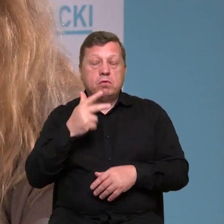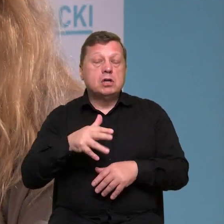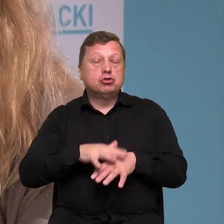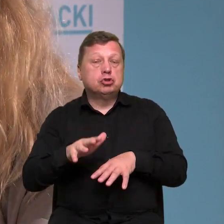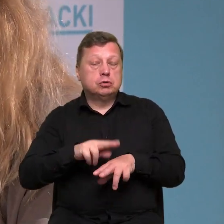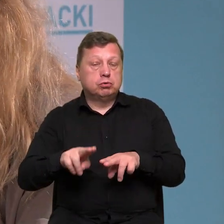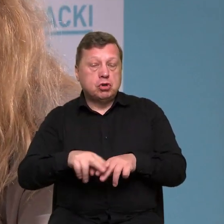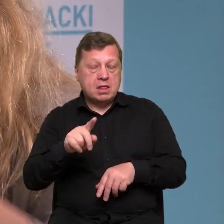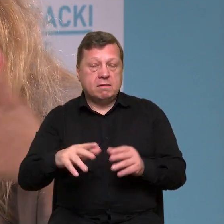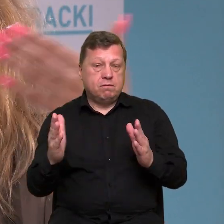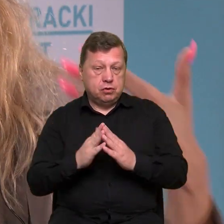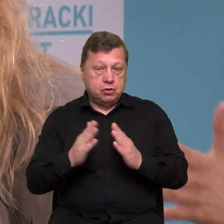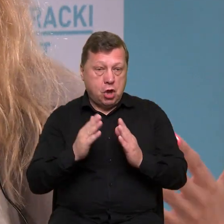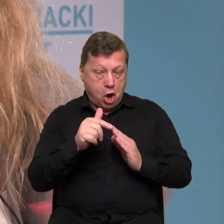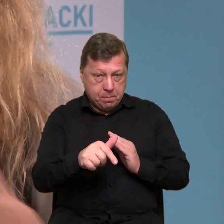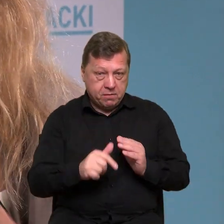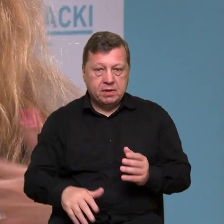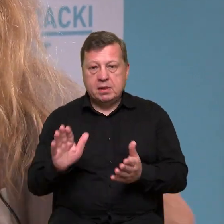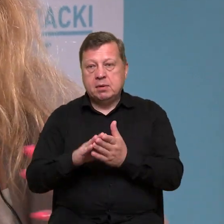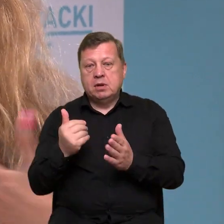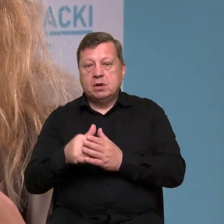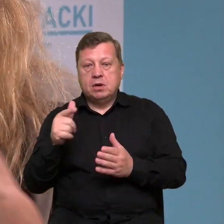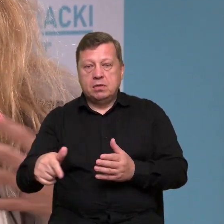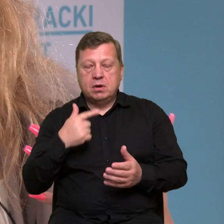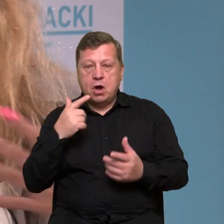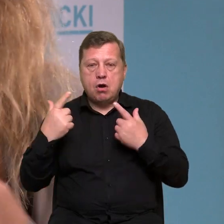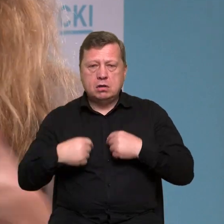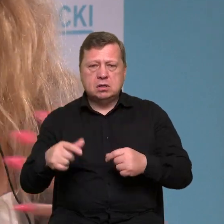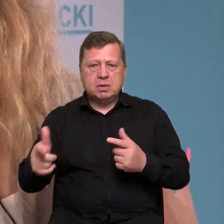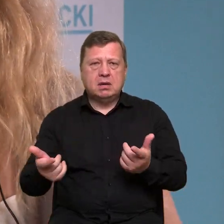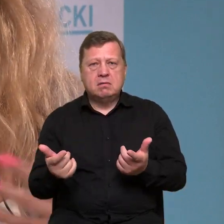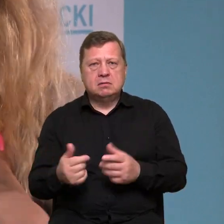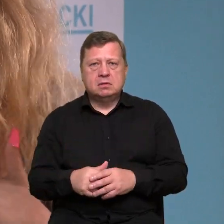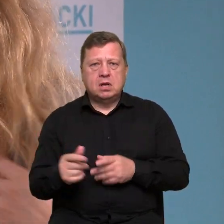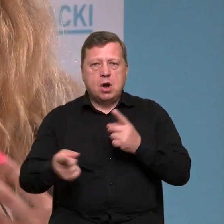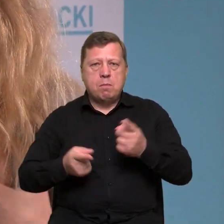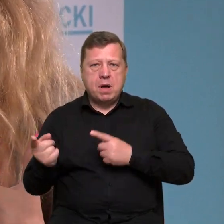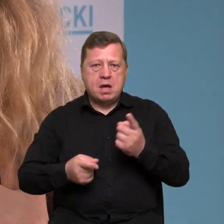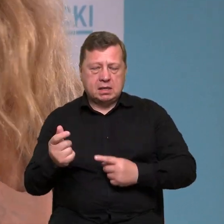domu, które przyrzekają dla domu to samo, co na przykład operacja chirurgiczna dla osoby.